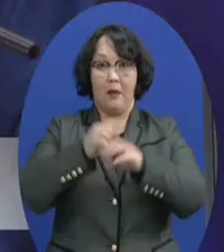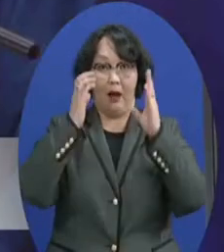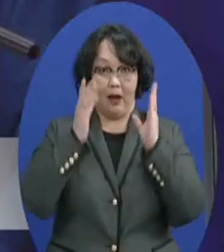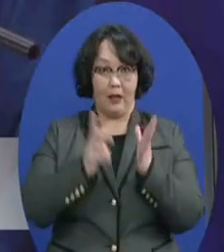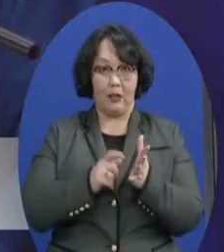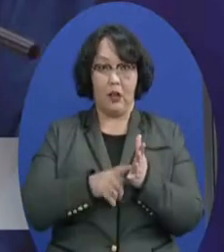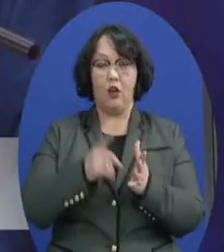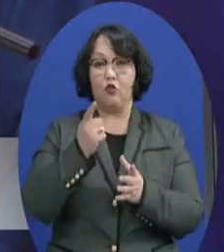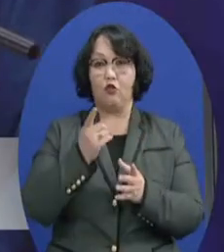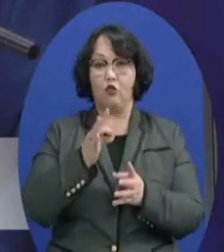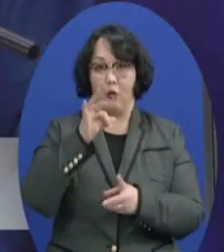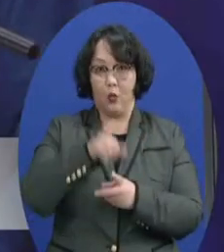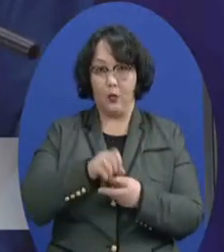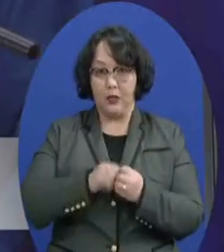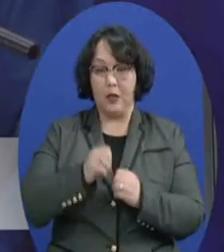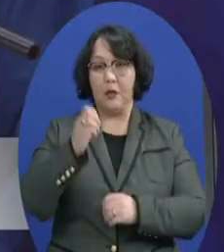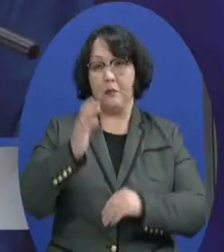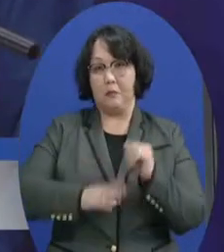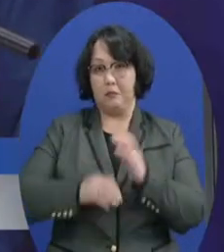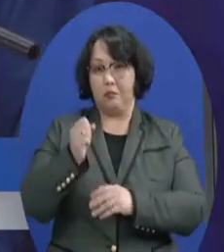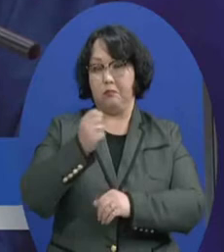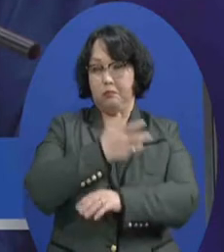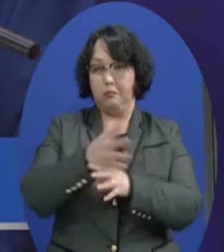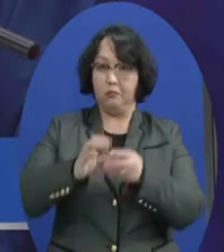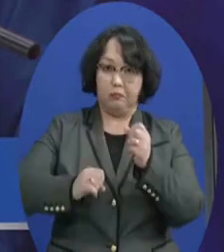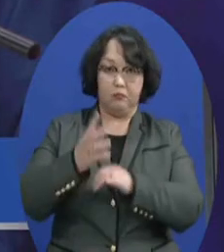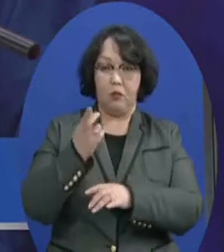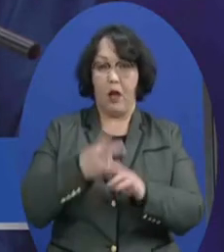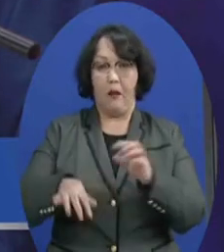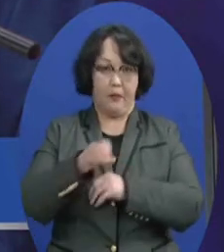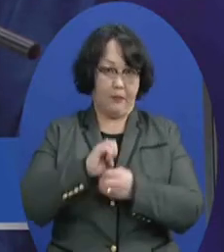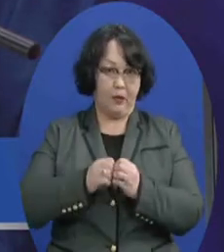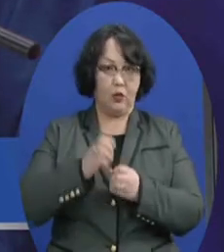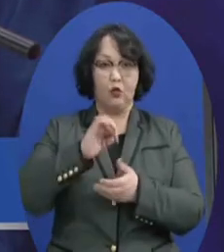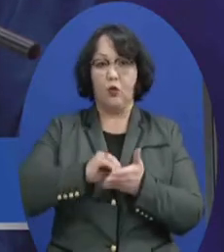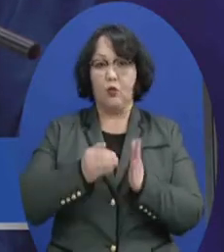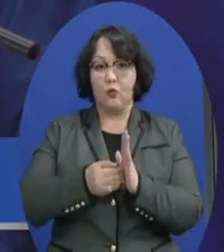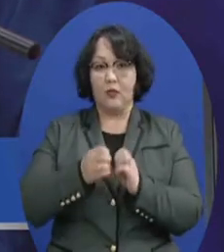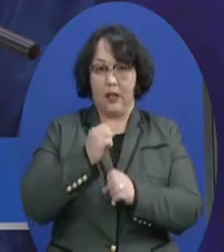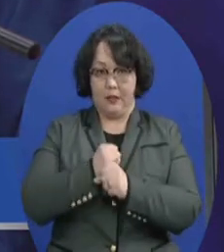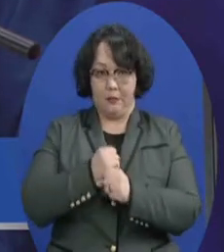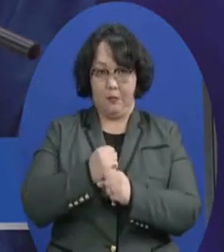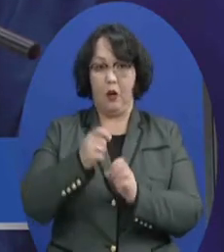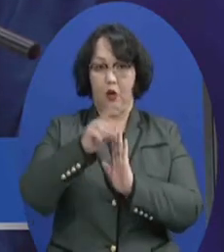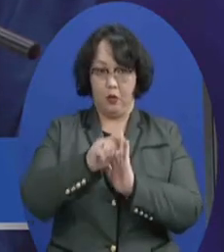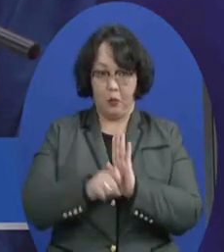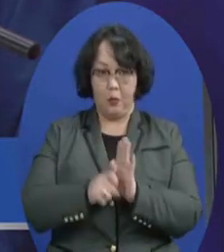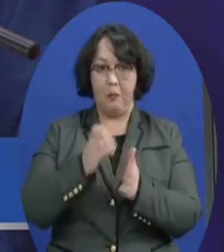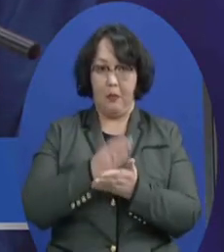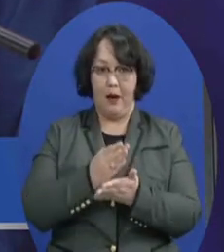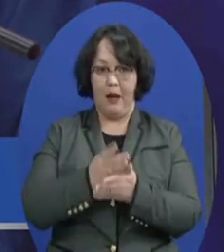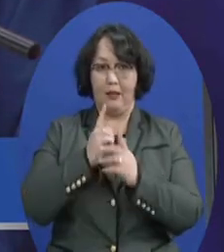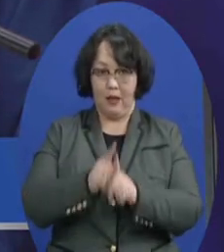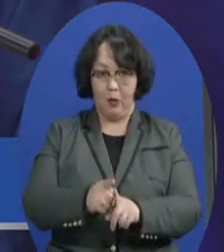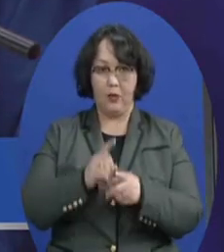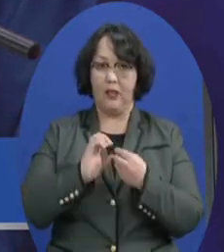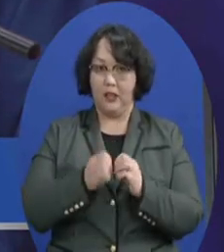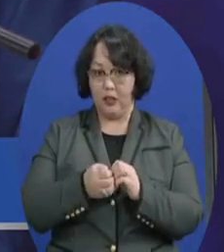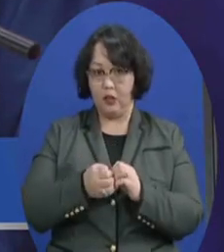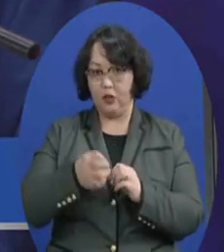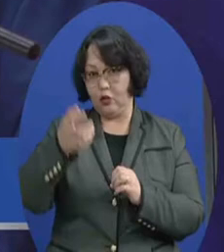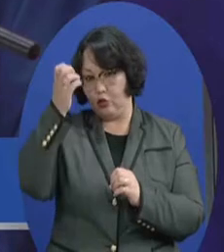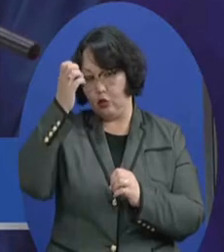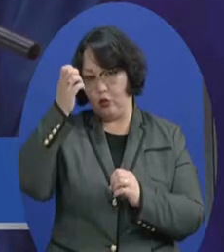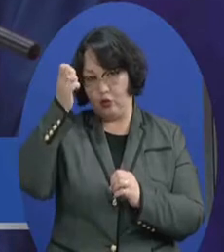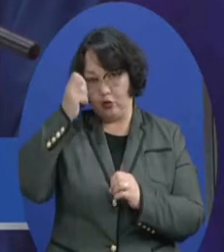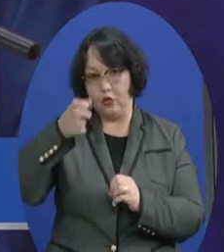хэрэгтэй. Орон сууцны барилгуудыг Булган аймагт барина гэж үзэж байгаа. Төлөвлөсөн юмуд байгаа. Хөтөлбөр байгаа. Тэр хөтөлбөрүүдэд хэрэгжүүлэхэд одоо төрийн